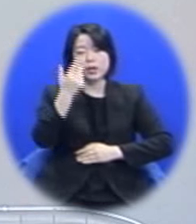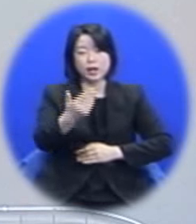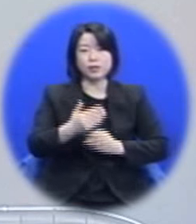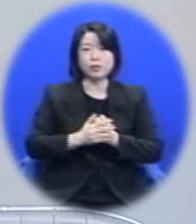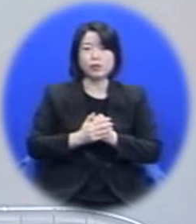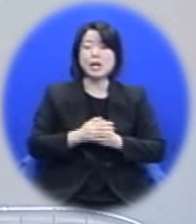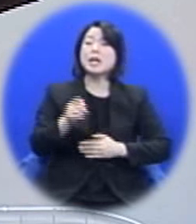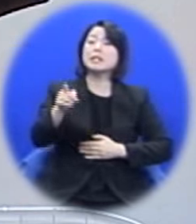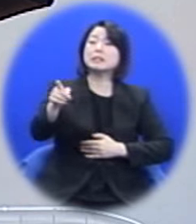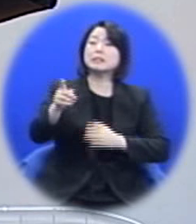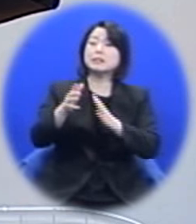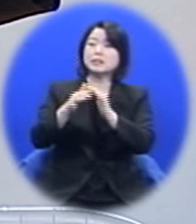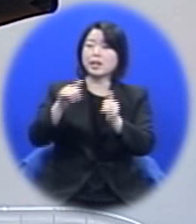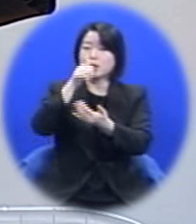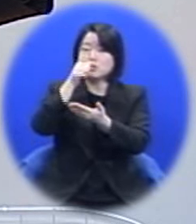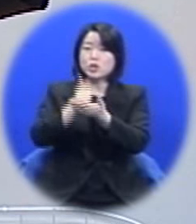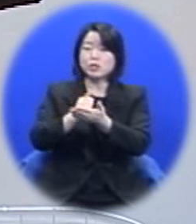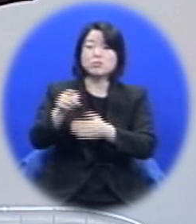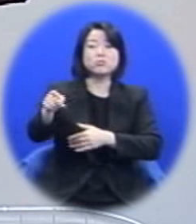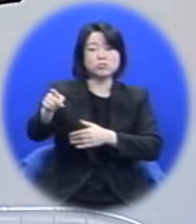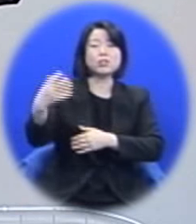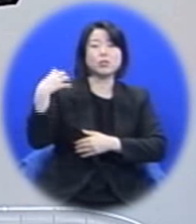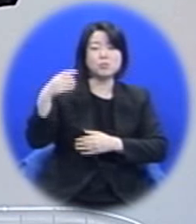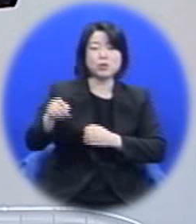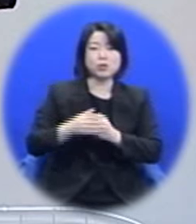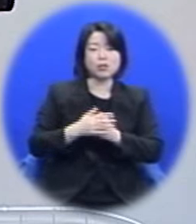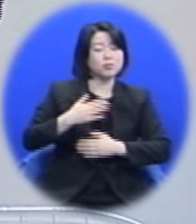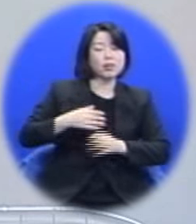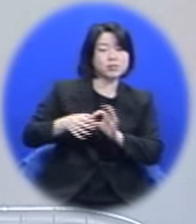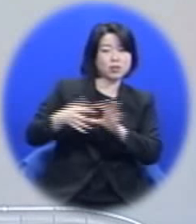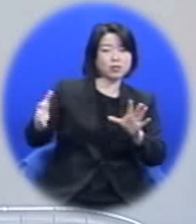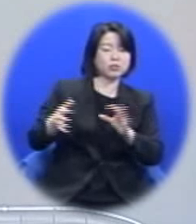그 사람의 죄는 그 사람의 죄예요. 나 상관없어요.